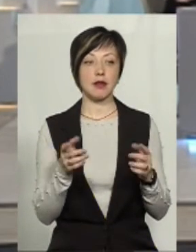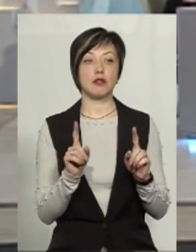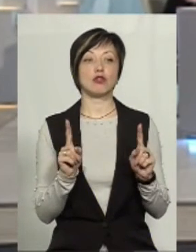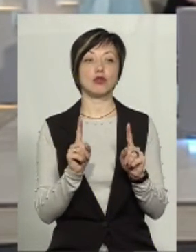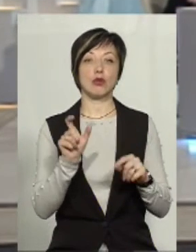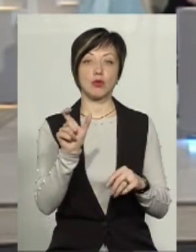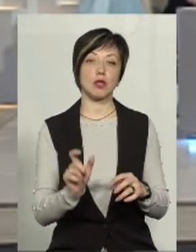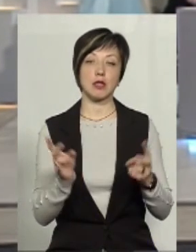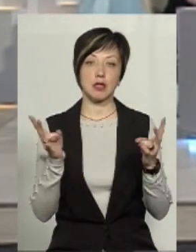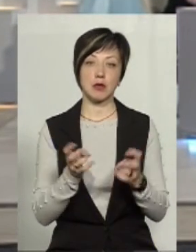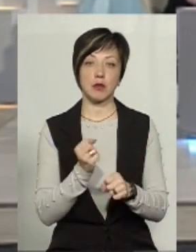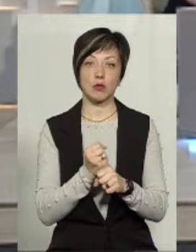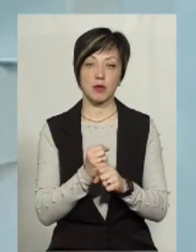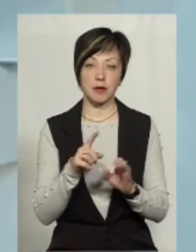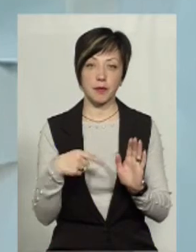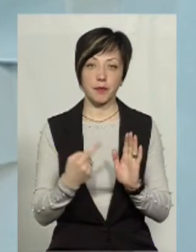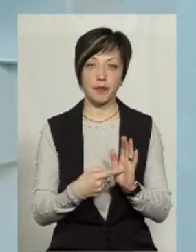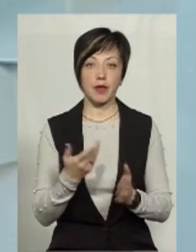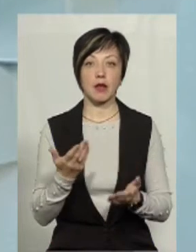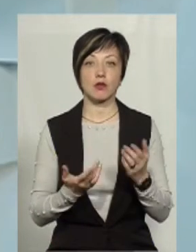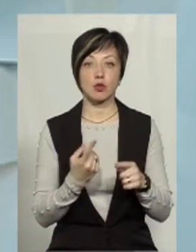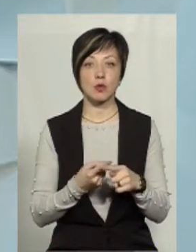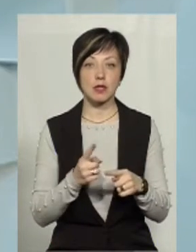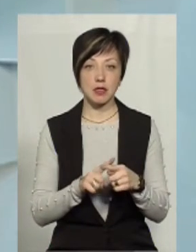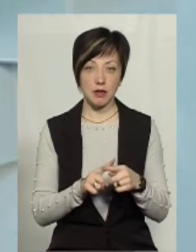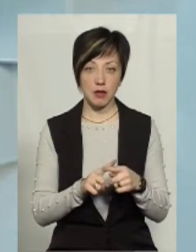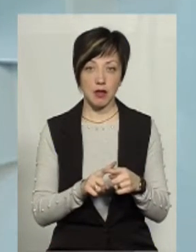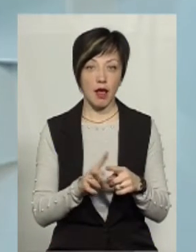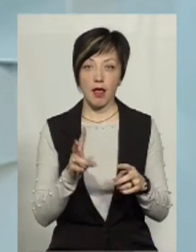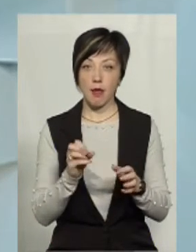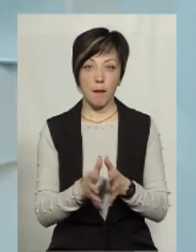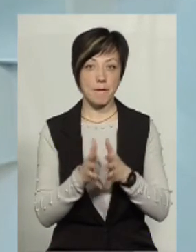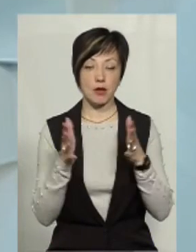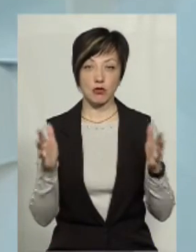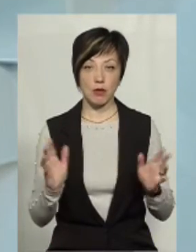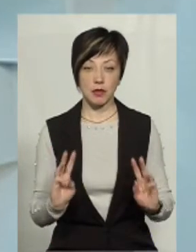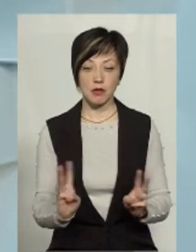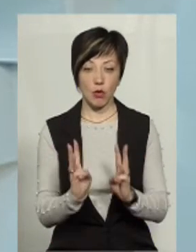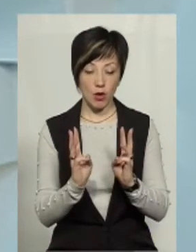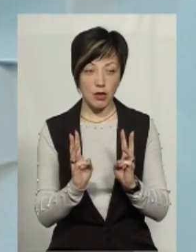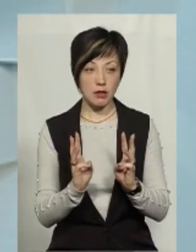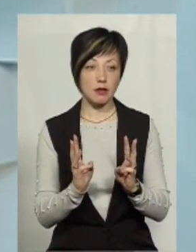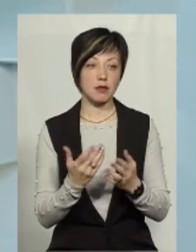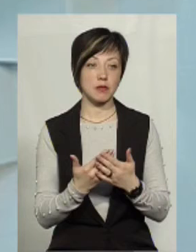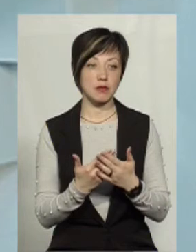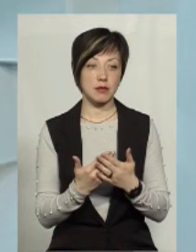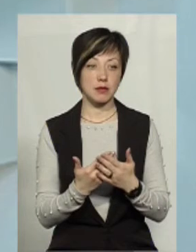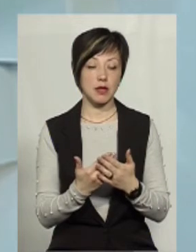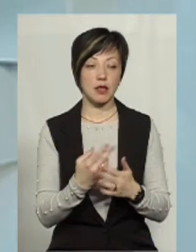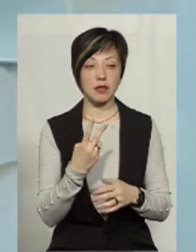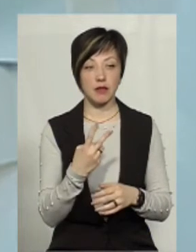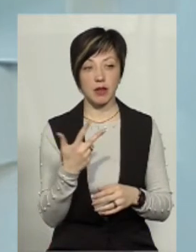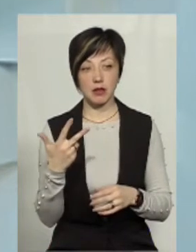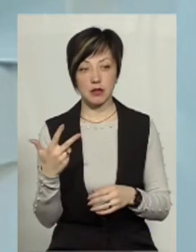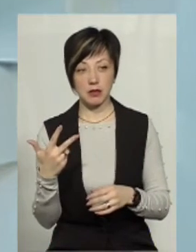Що людині треба робити? Якщо це не масштабне загоряння, ну, буквально 2-3